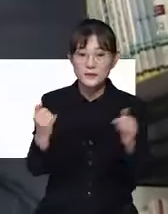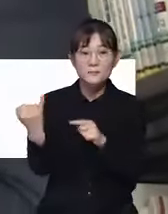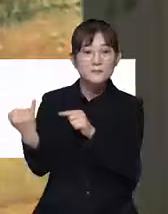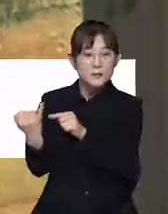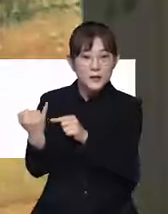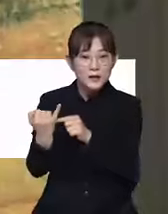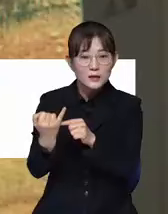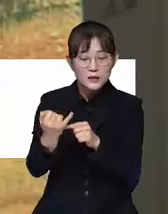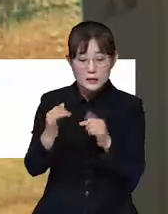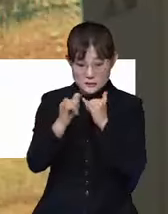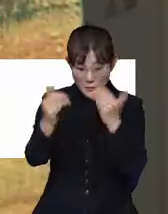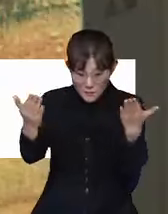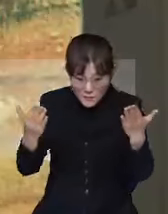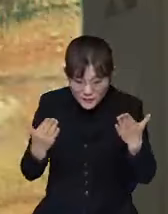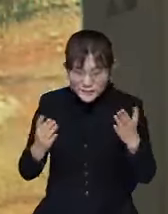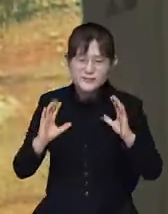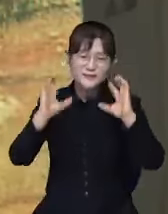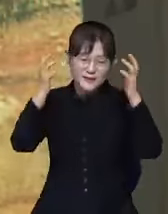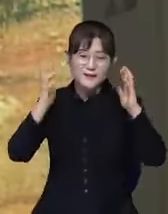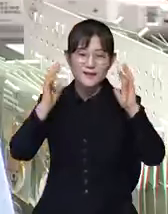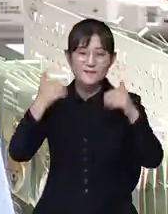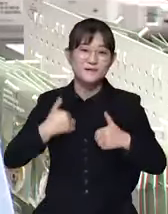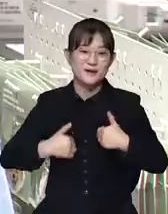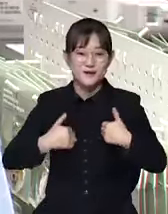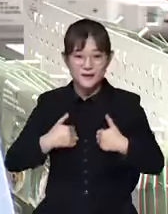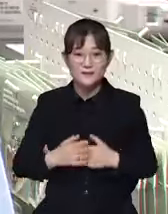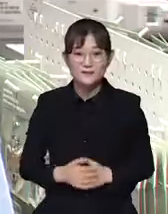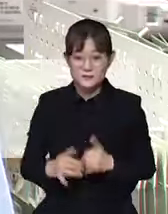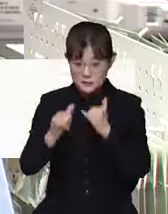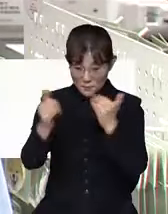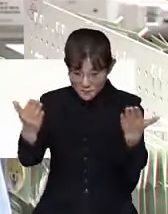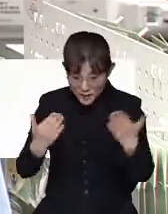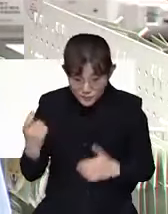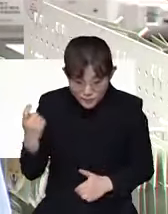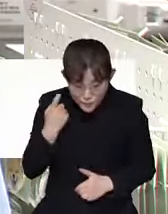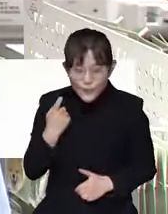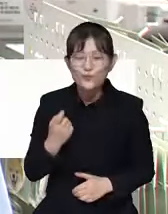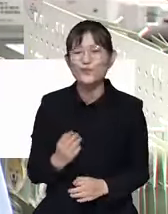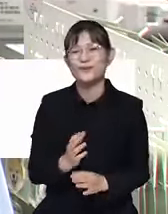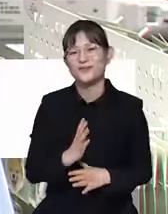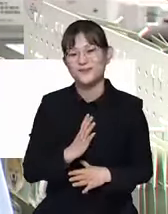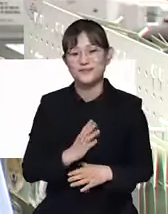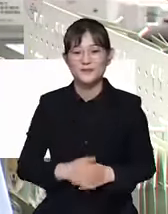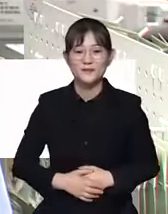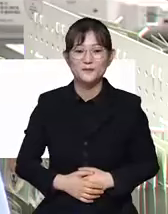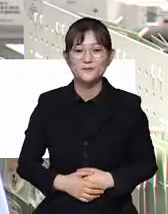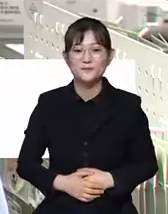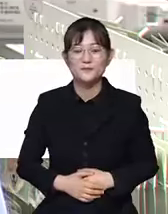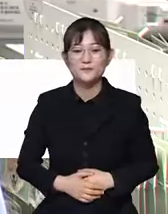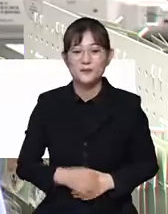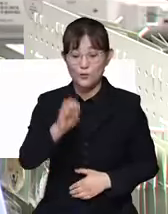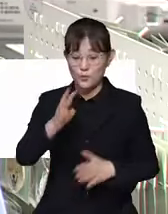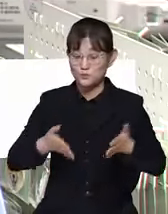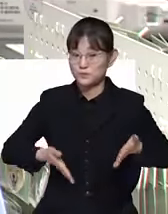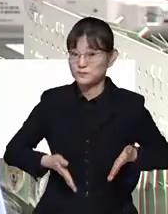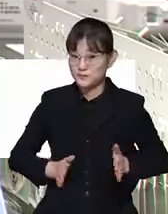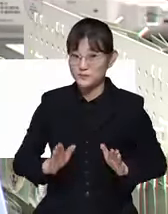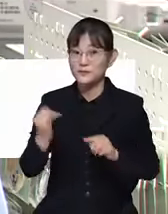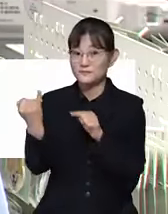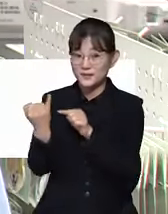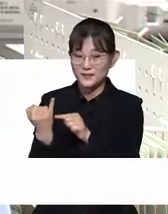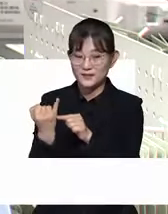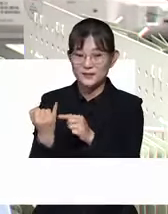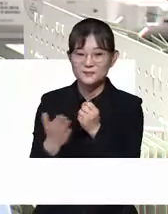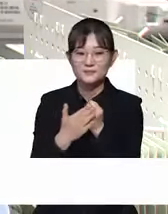노벨상 환호했습니다 수상을 하셨다는 소식을 듣고 너무 놀랐고요 그리고 제 광주 출신이시고